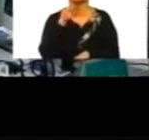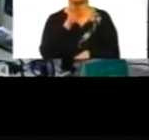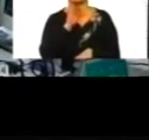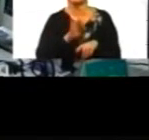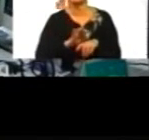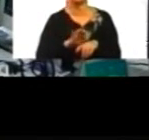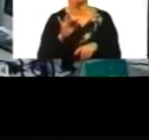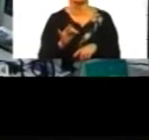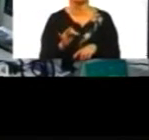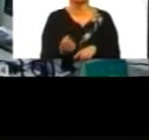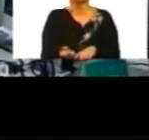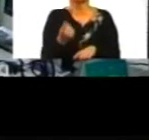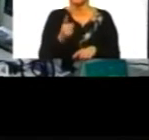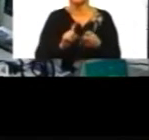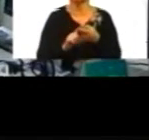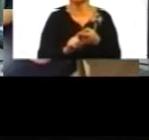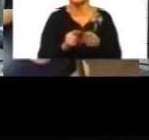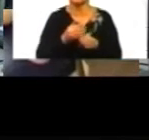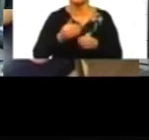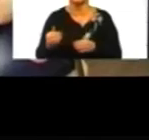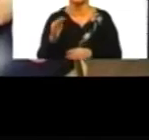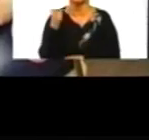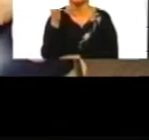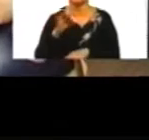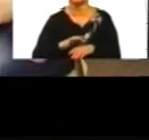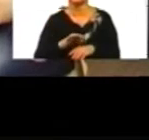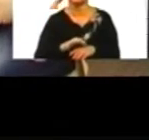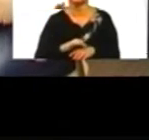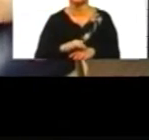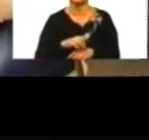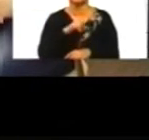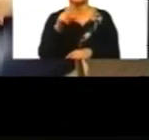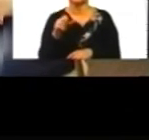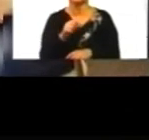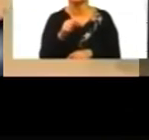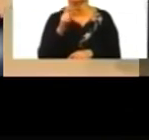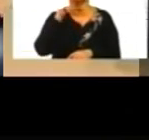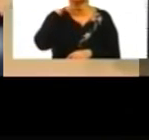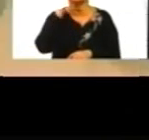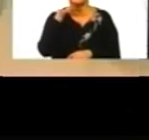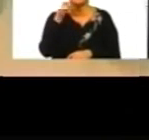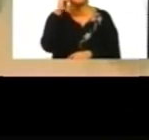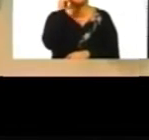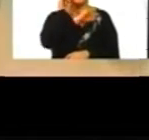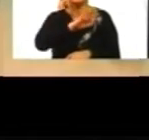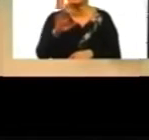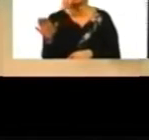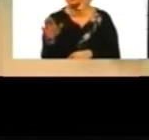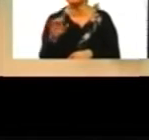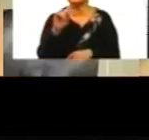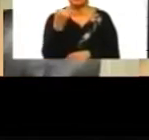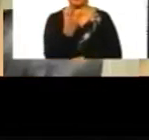мама і вже як джерело інфекції захворіла після того дитина. За віком дитина ще не встигла отримати щеплення, бо